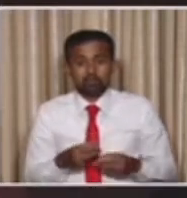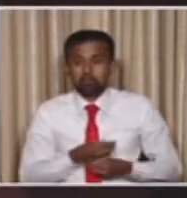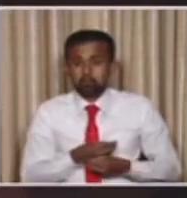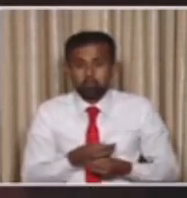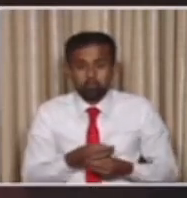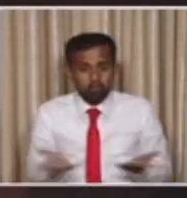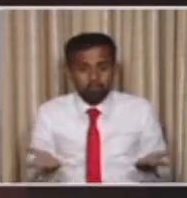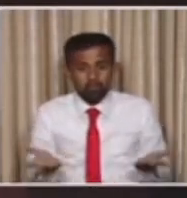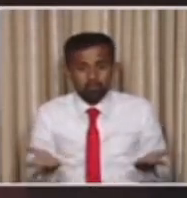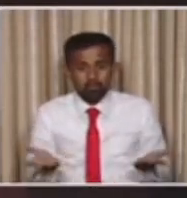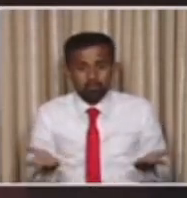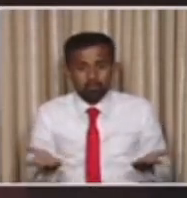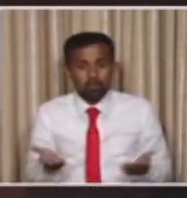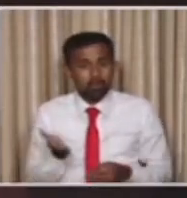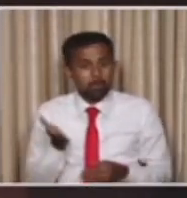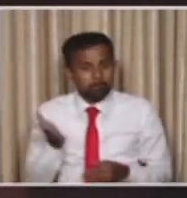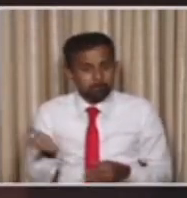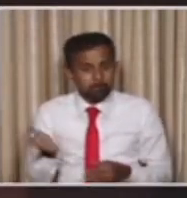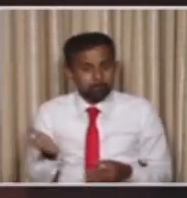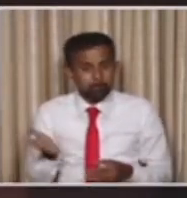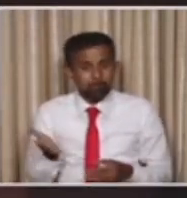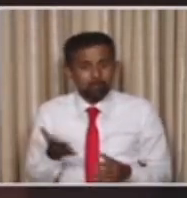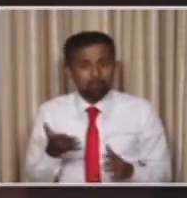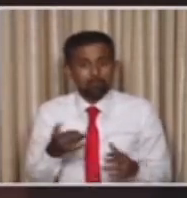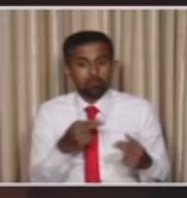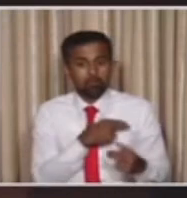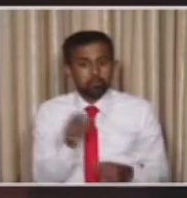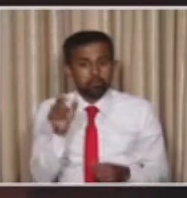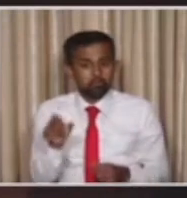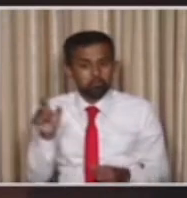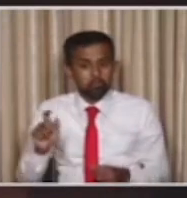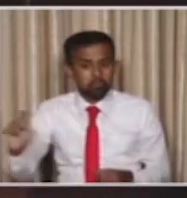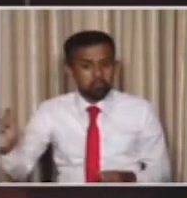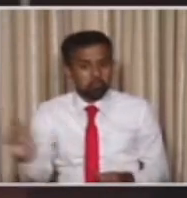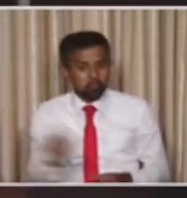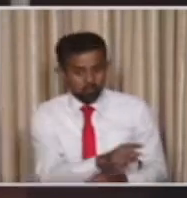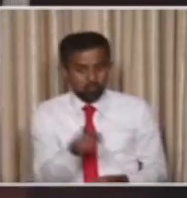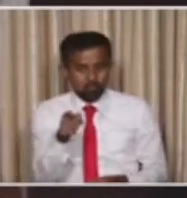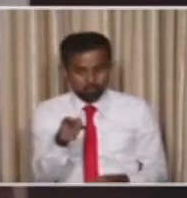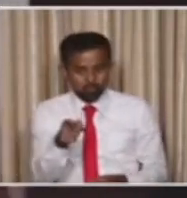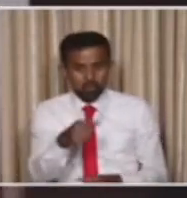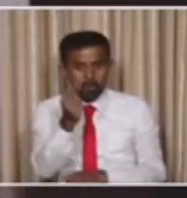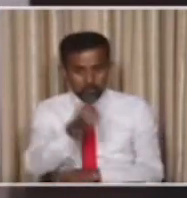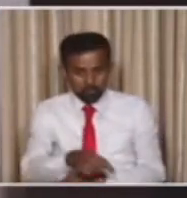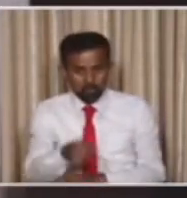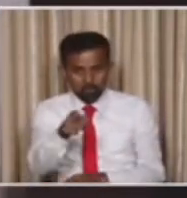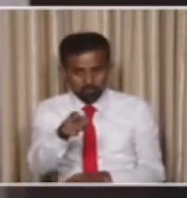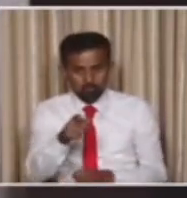නලින් බණ්ඩාර මන්තුමා කරුණාකරලා නතර කරන්න. අද උත්තර කරුවන්ගෙන් අය කර ගැනීමට පියවර